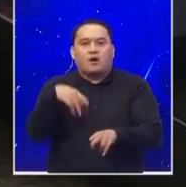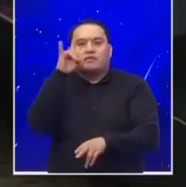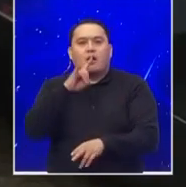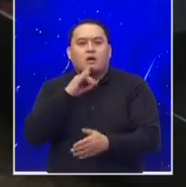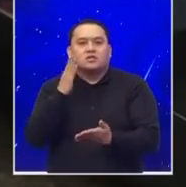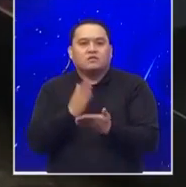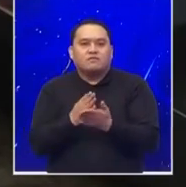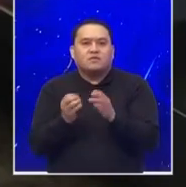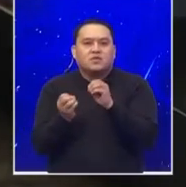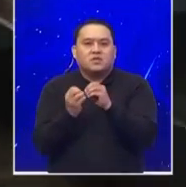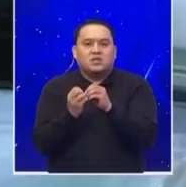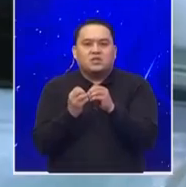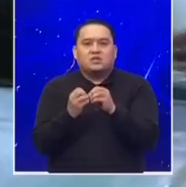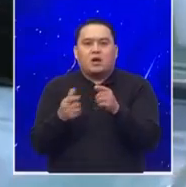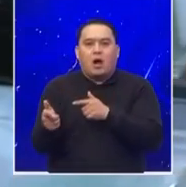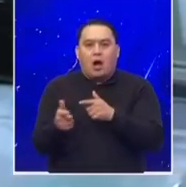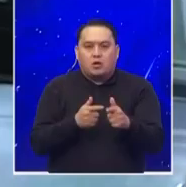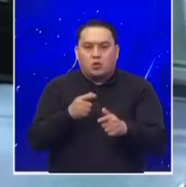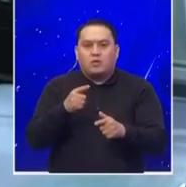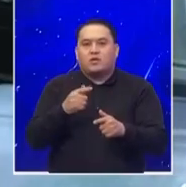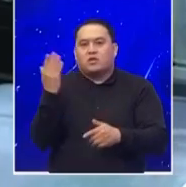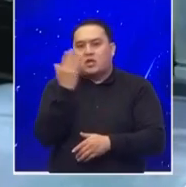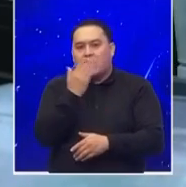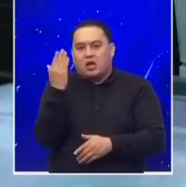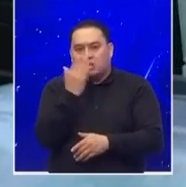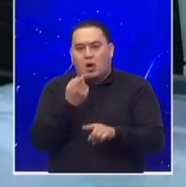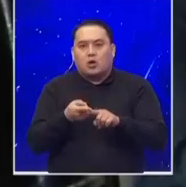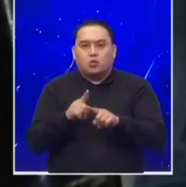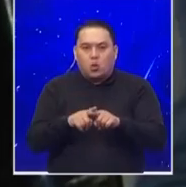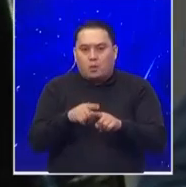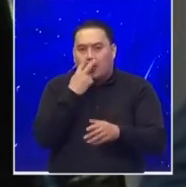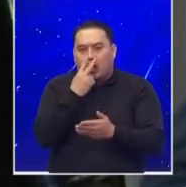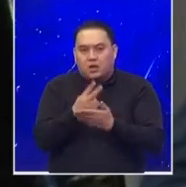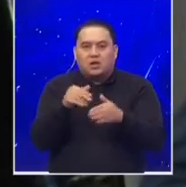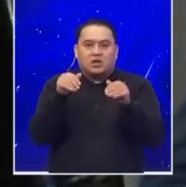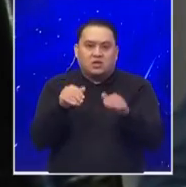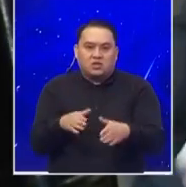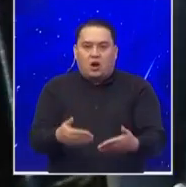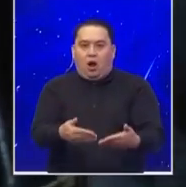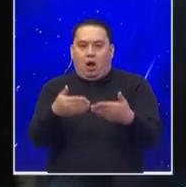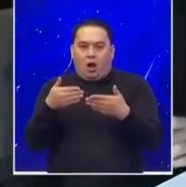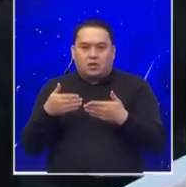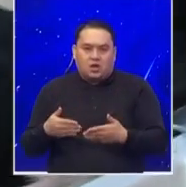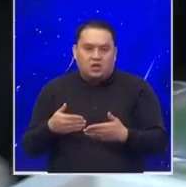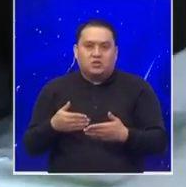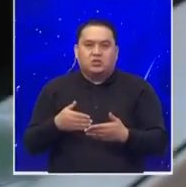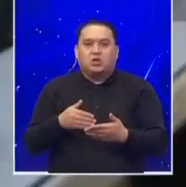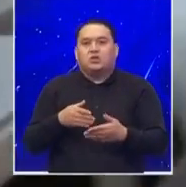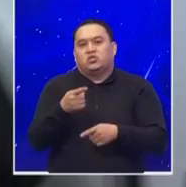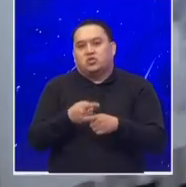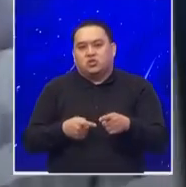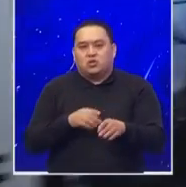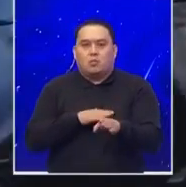Казахстане есть свыше 10 готовых отечественных кинолент, которые продюсеры тоже решили отложить из-за